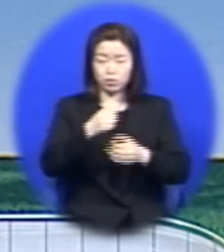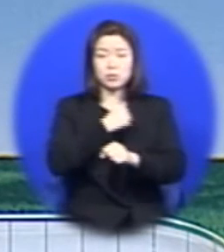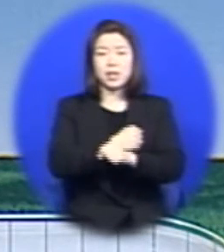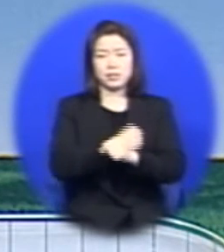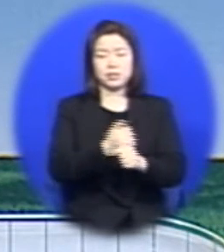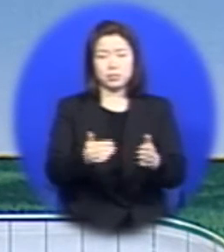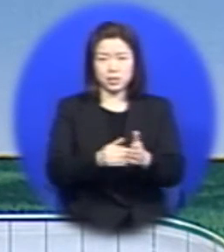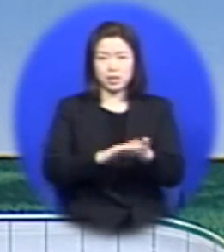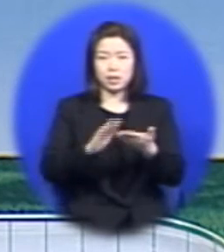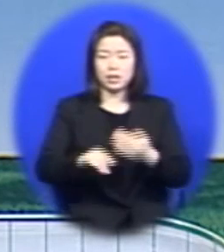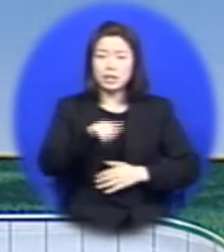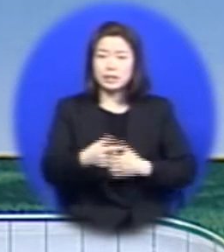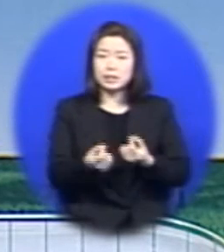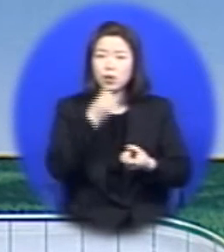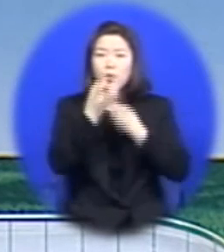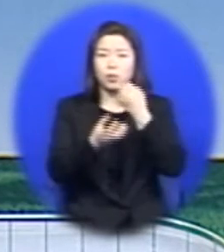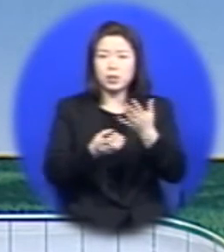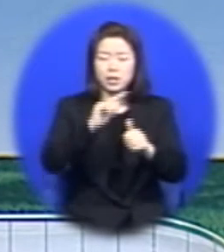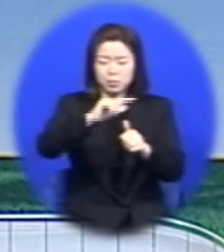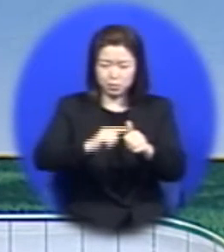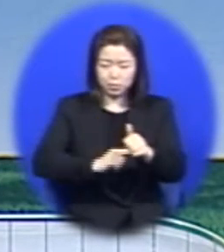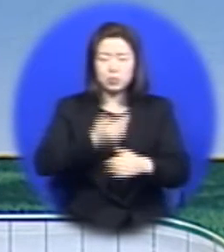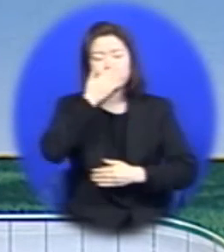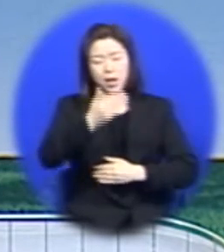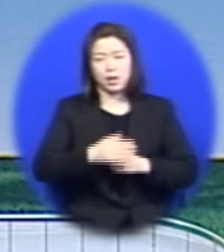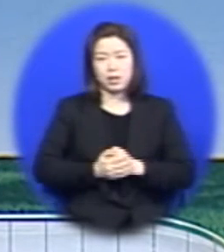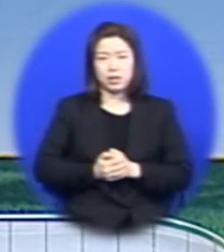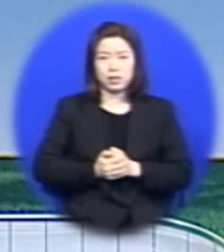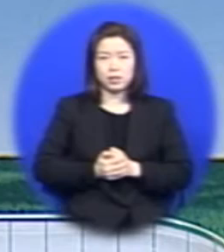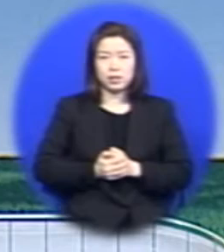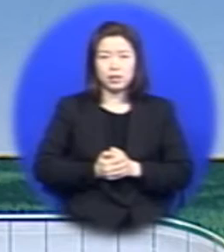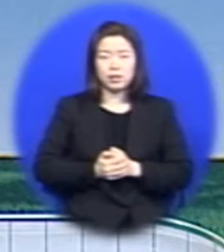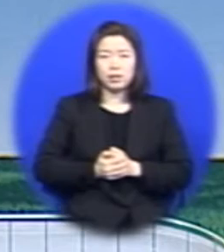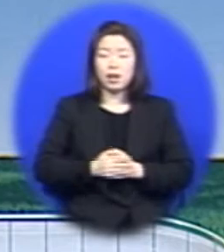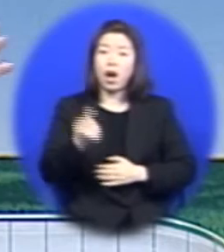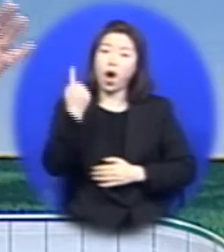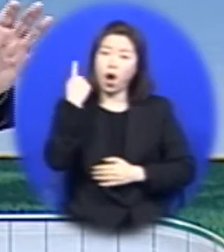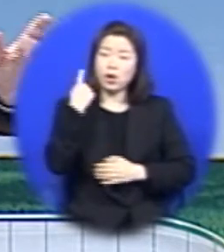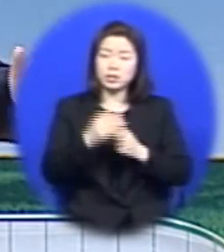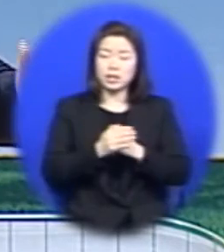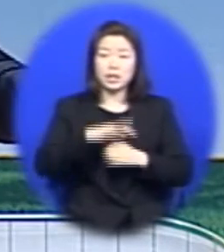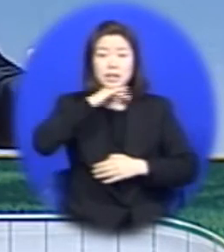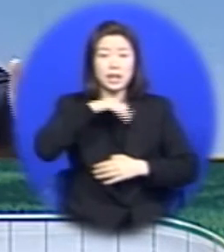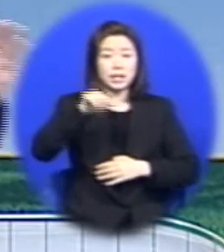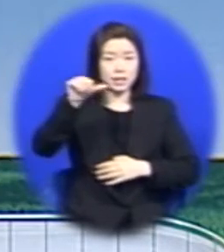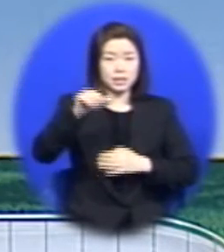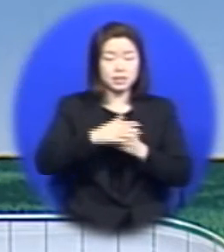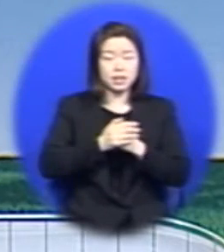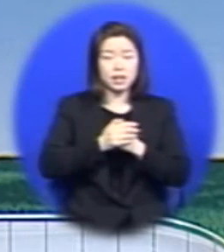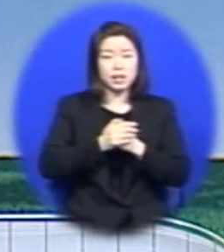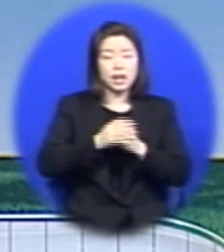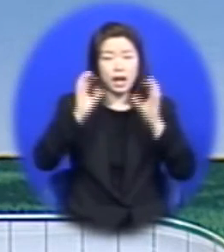하셨습니다. 이런 고백이 비로소 가능해지는 겁니다. 어제 5살짜리 아들을 둔